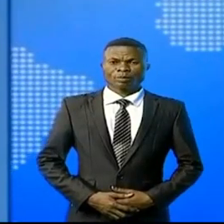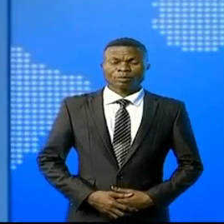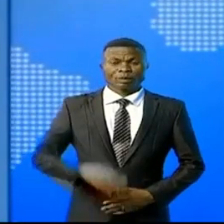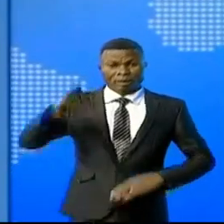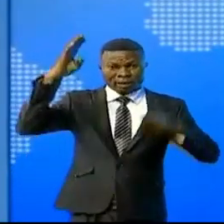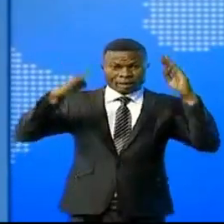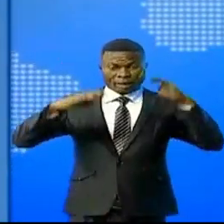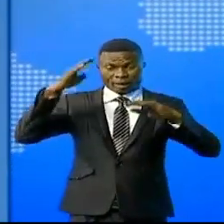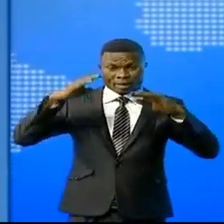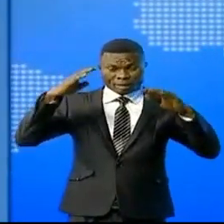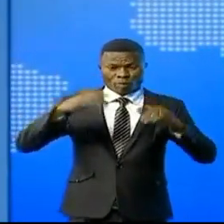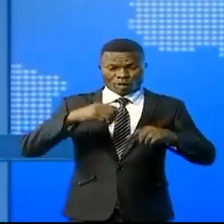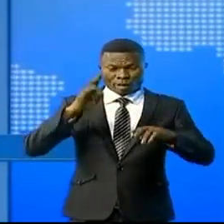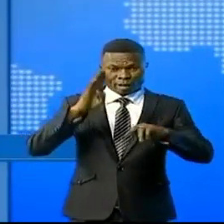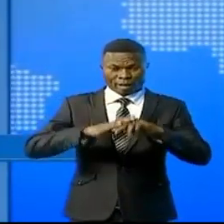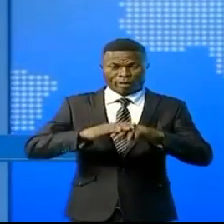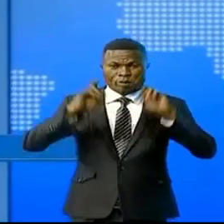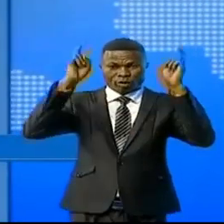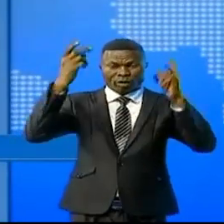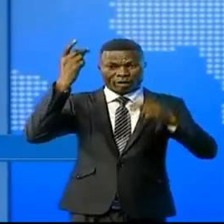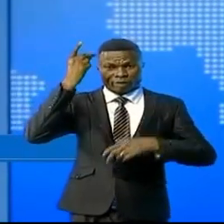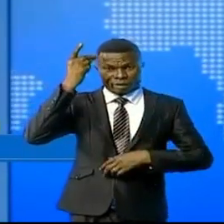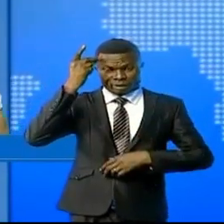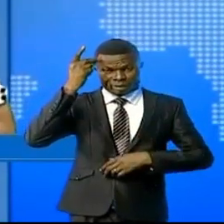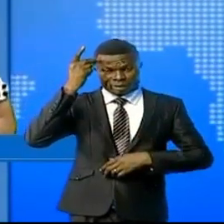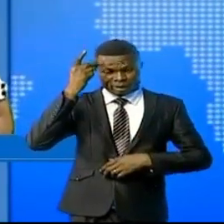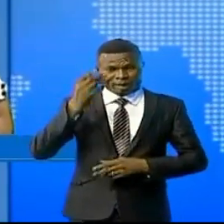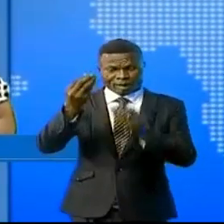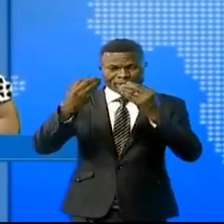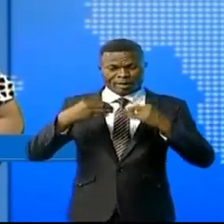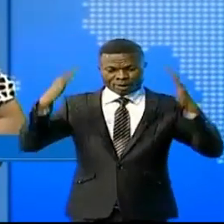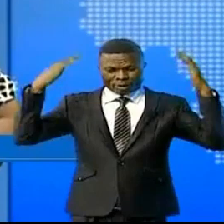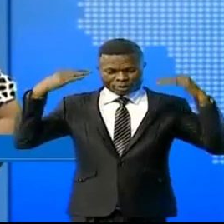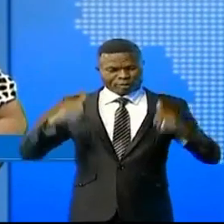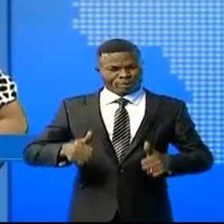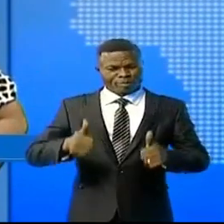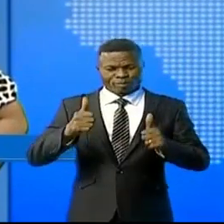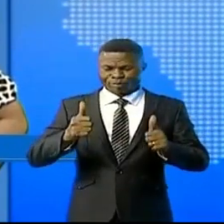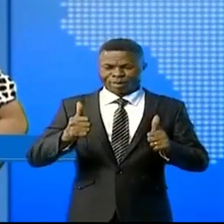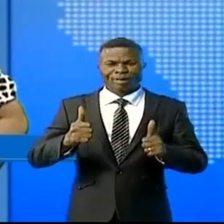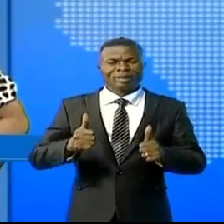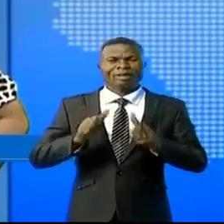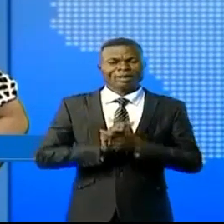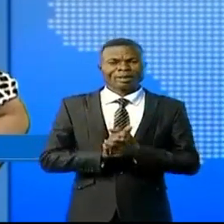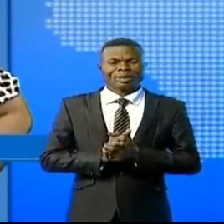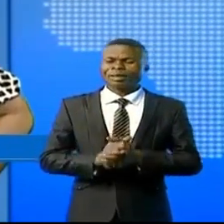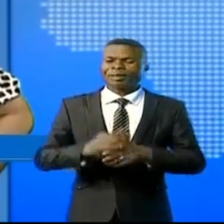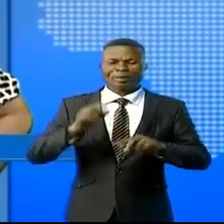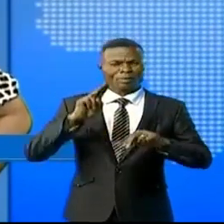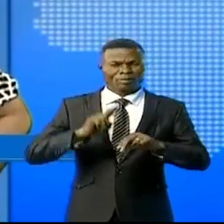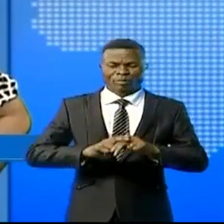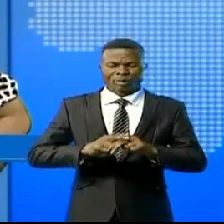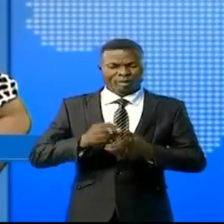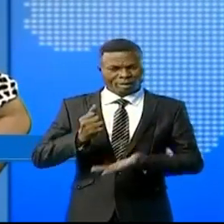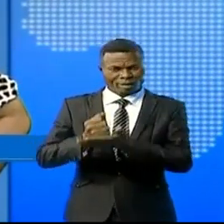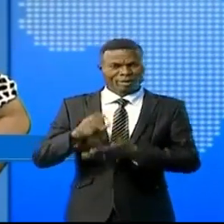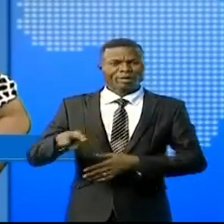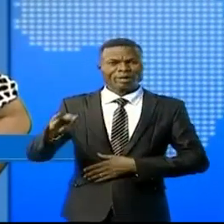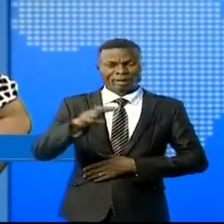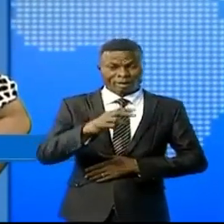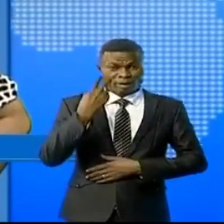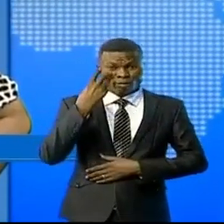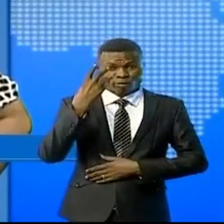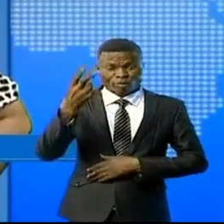Pluie qui humide la ville de Kinshasa ce soir nous ramène à une température de 24 degrés, un climat qui vous permet de suivre